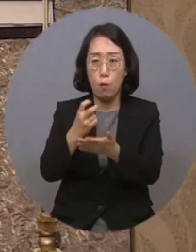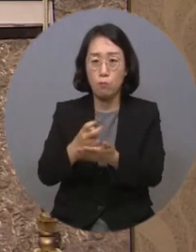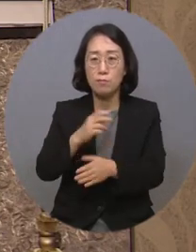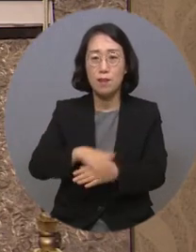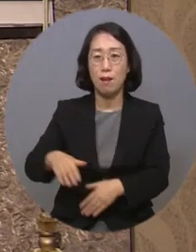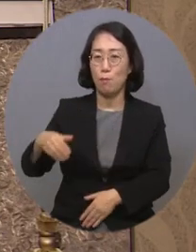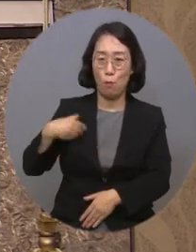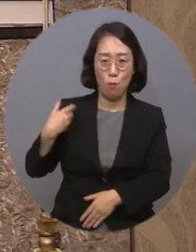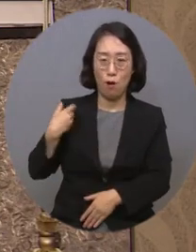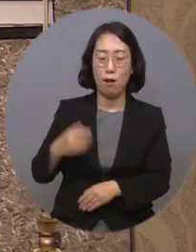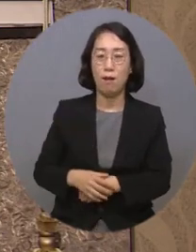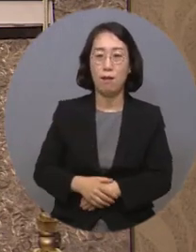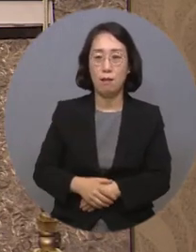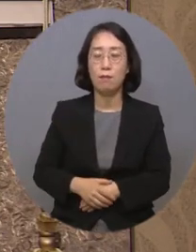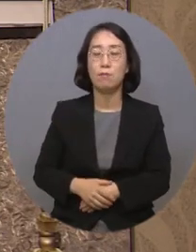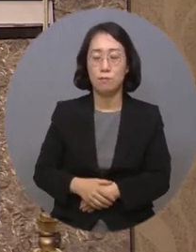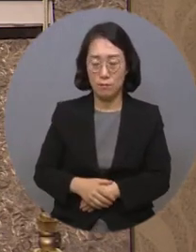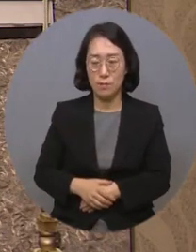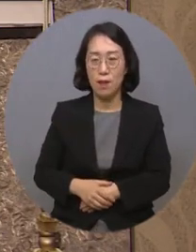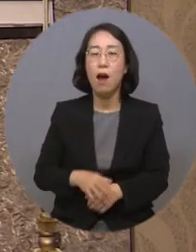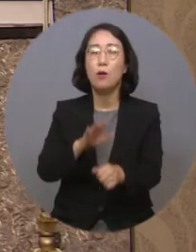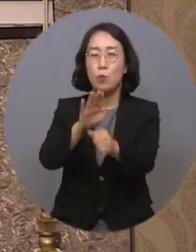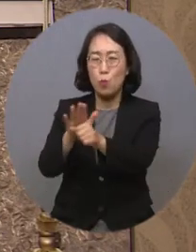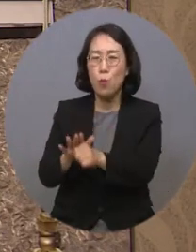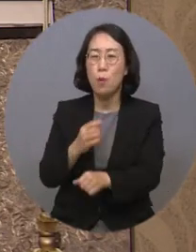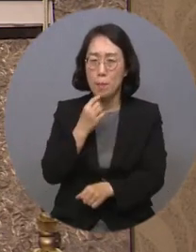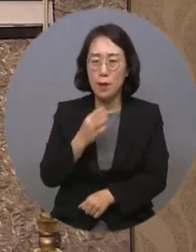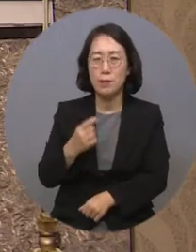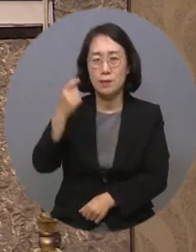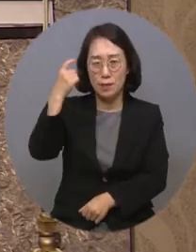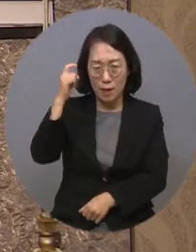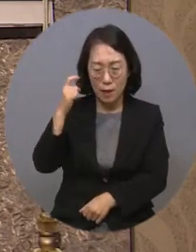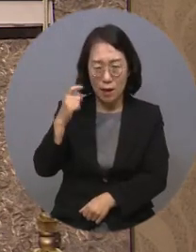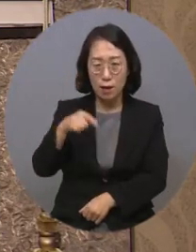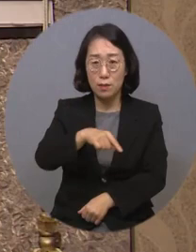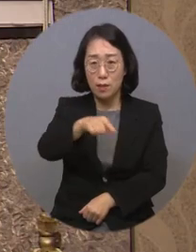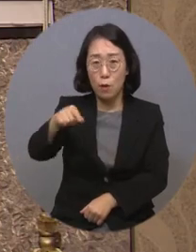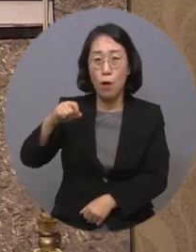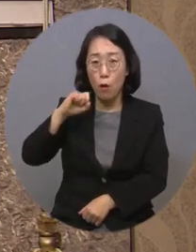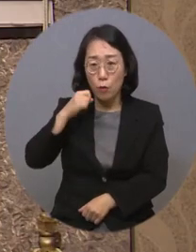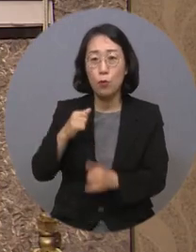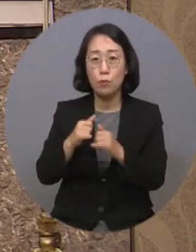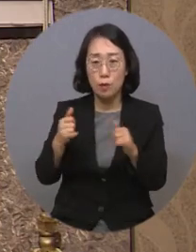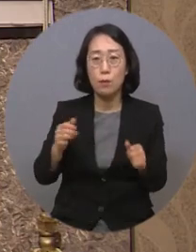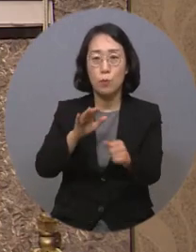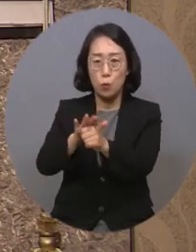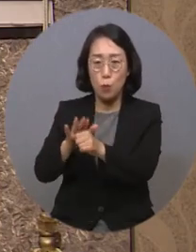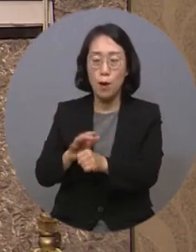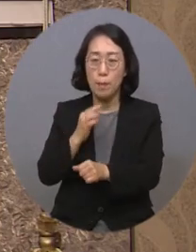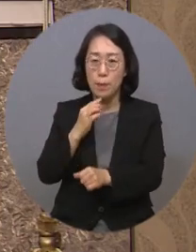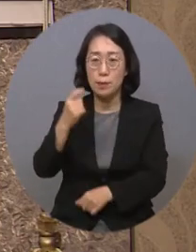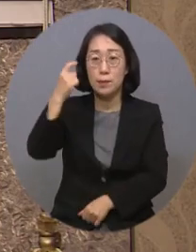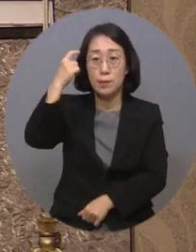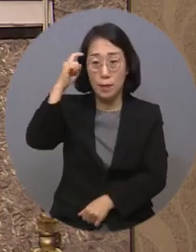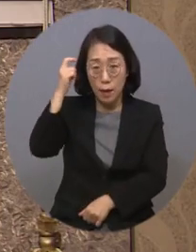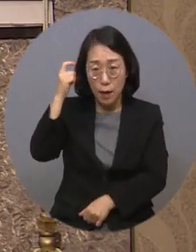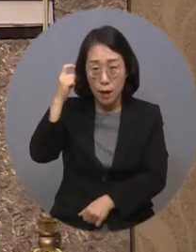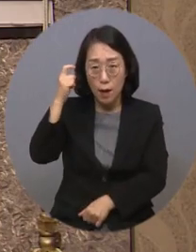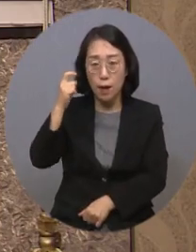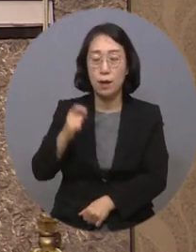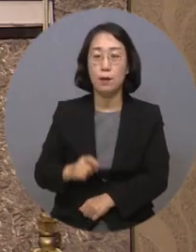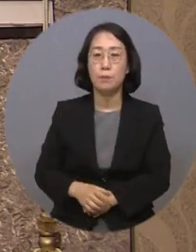자체도 없었고 그냥 오로지 우리는 마음으로 그렇죠. 예. 오로지 어려운 분들 도와야 된다. 예. 저분들에게 우리가 뭔가